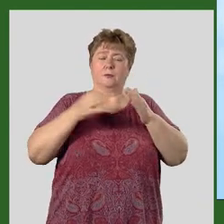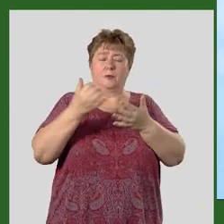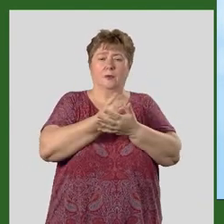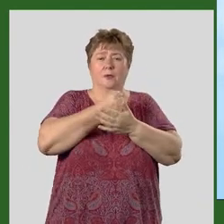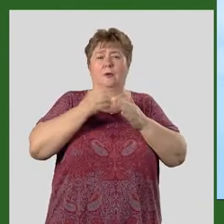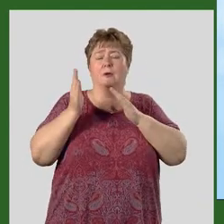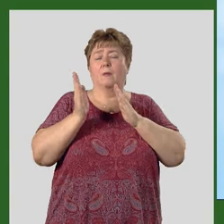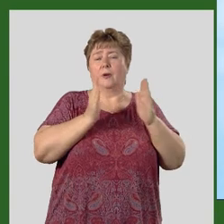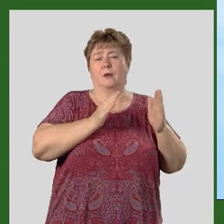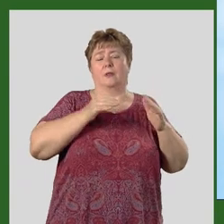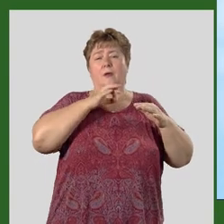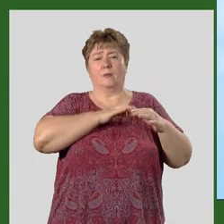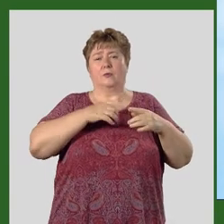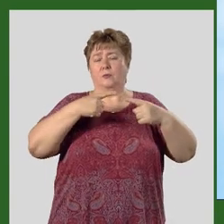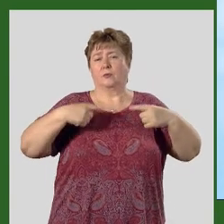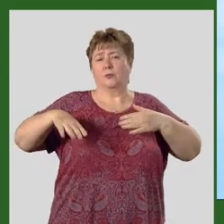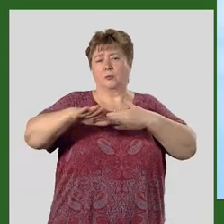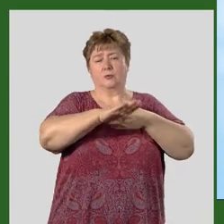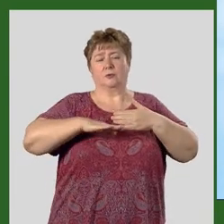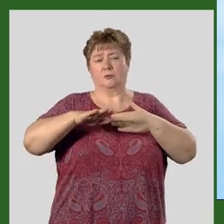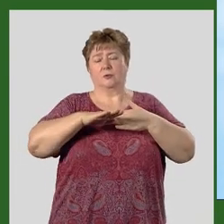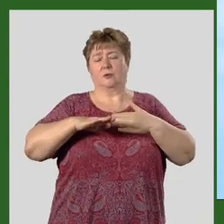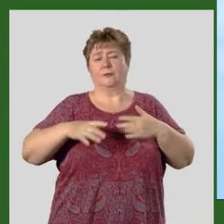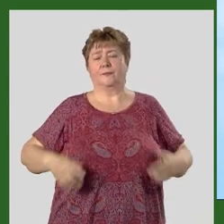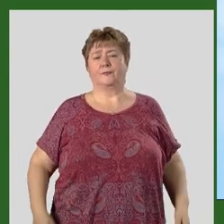определяющие порядок пользования какой-либо территорией.